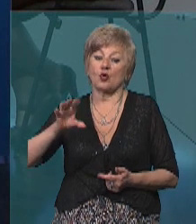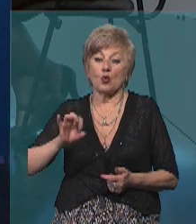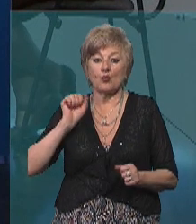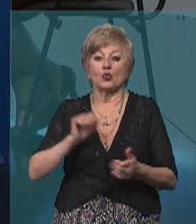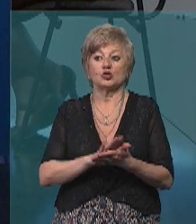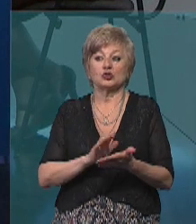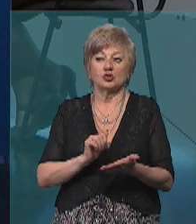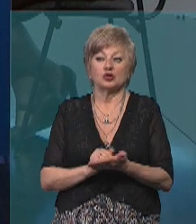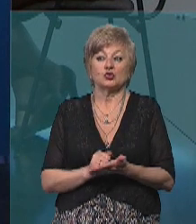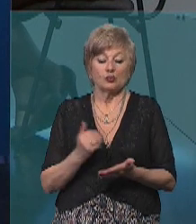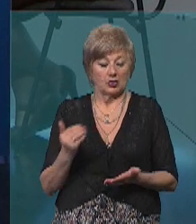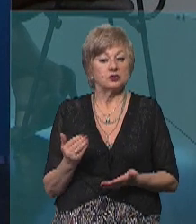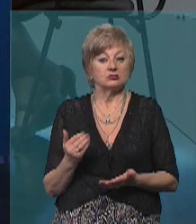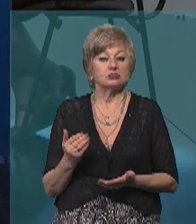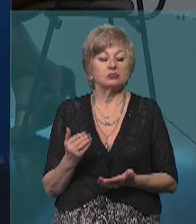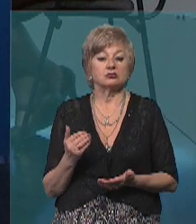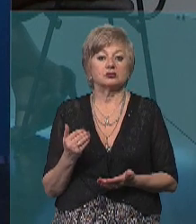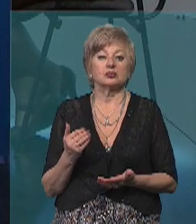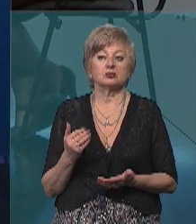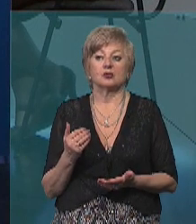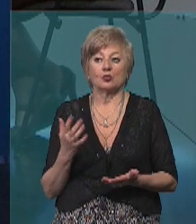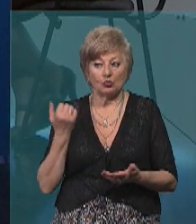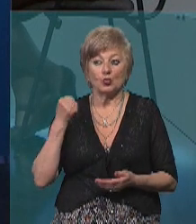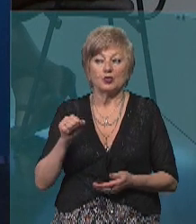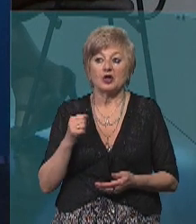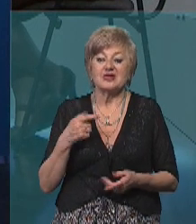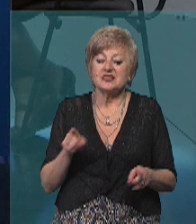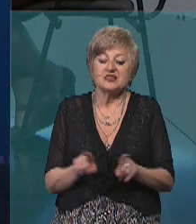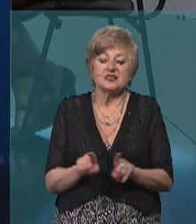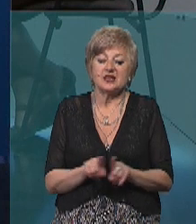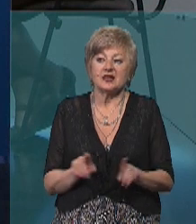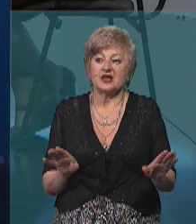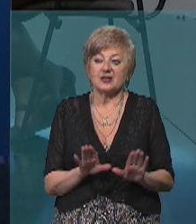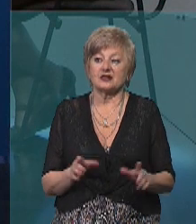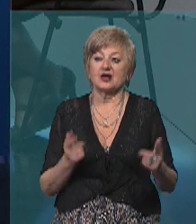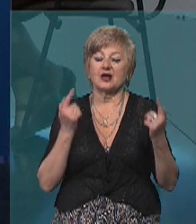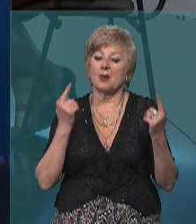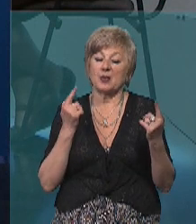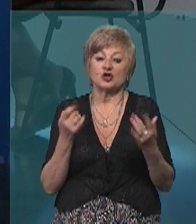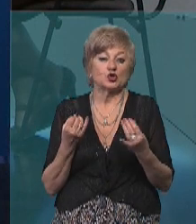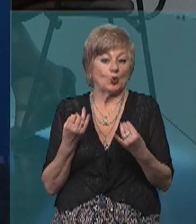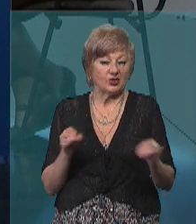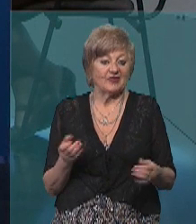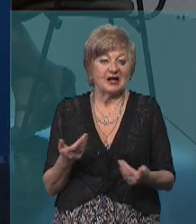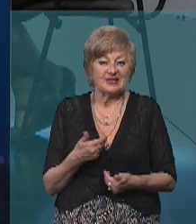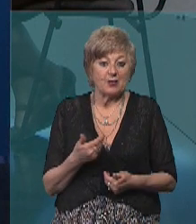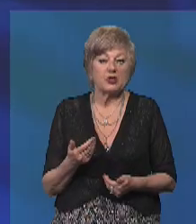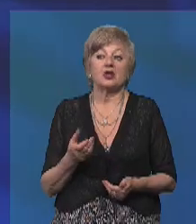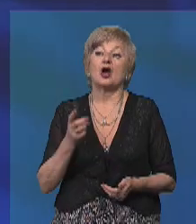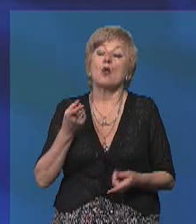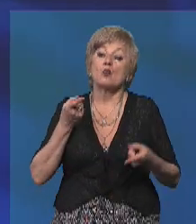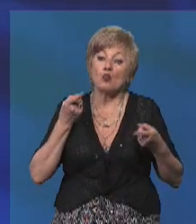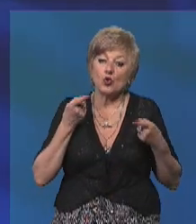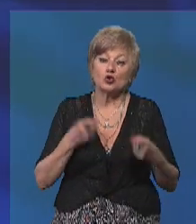назвати латифундистом. Тобто тут, ну, не такі вже великі в мене здивування насправді.